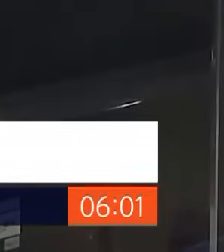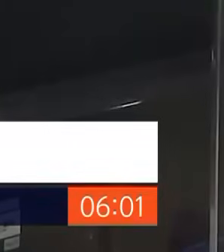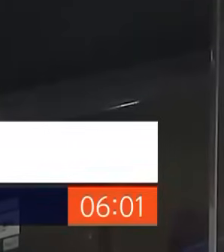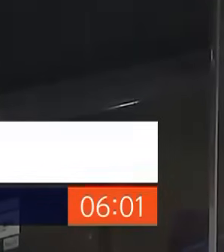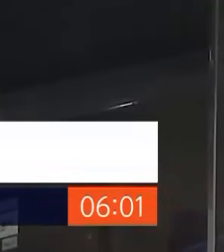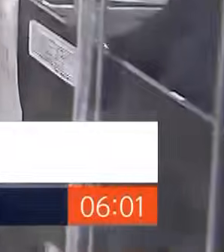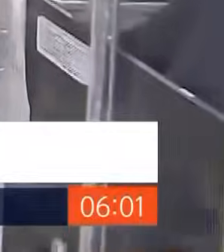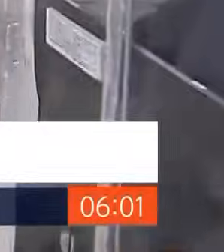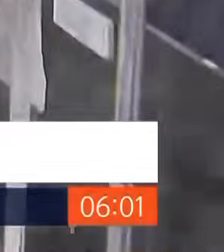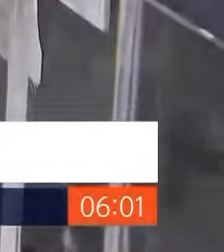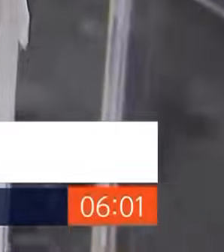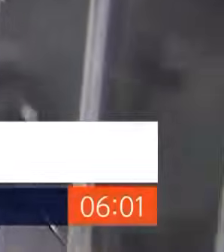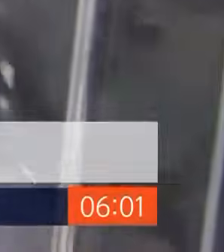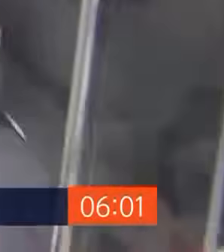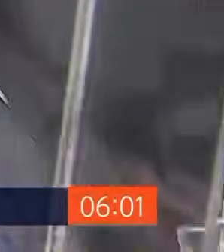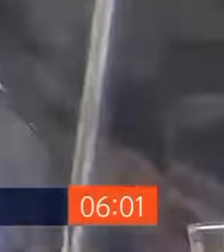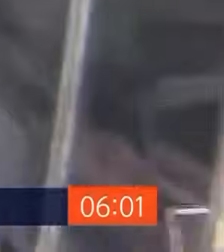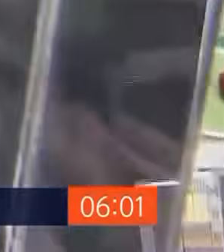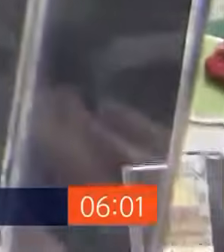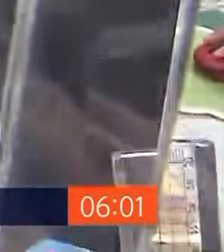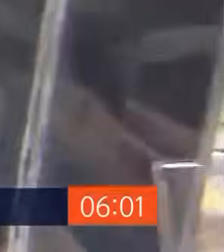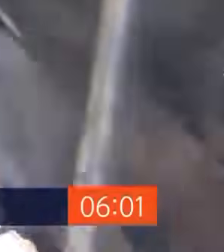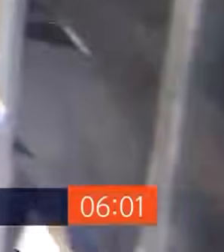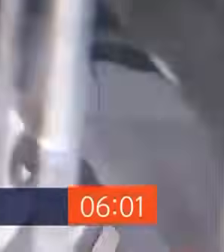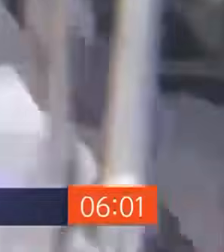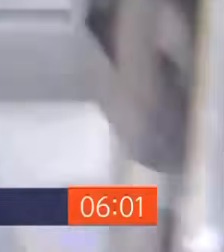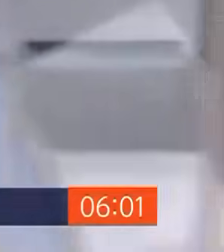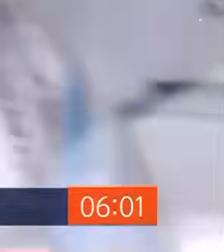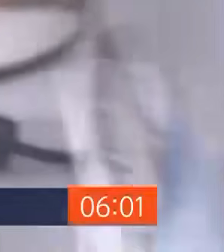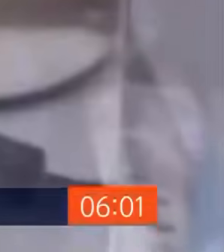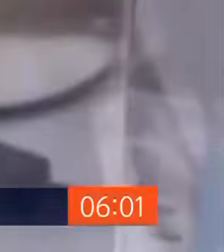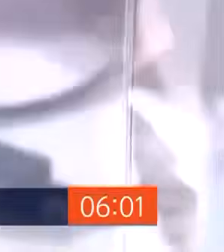오른손 엄지를 올려주시면 네.